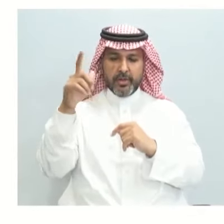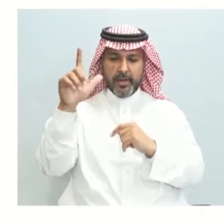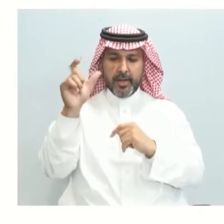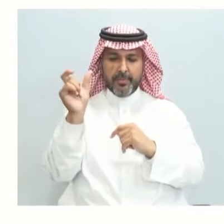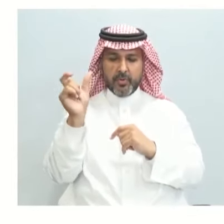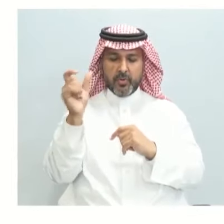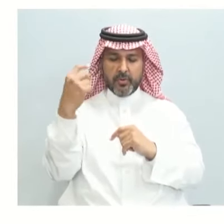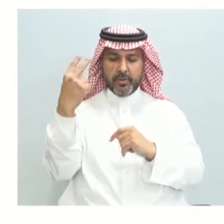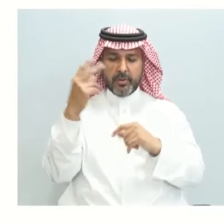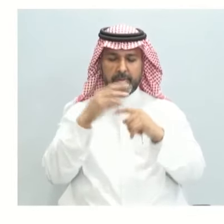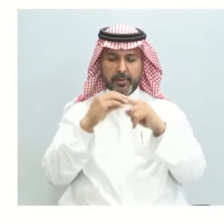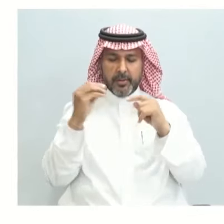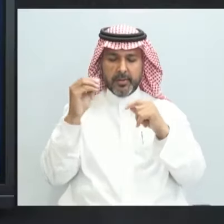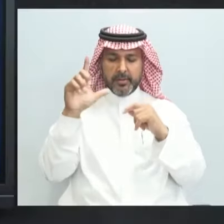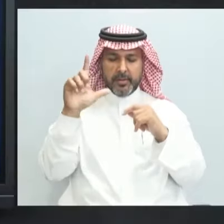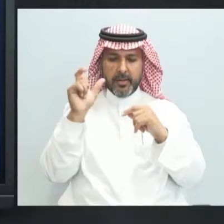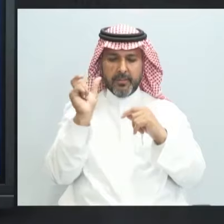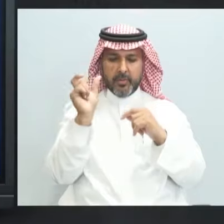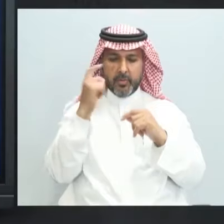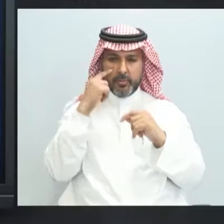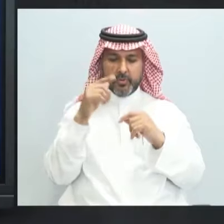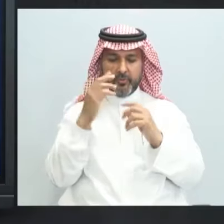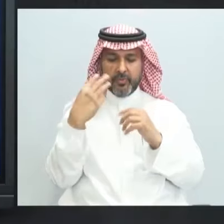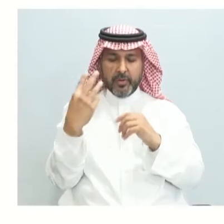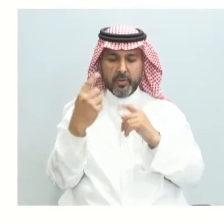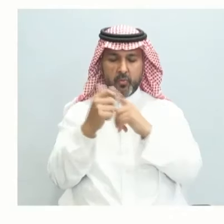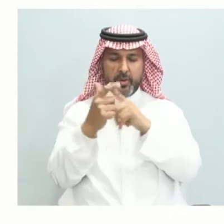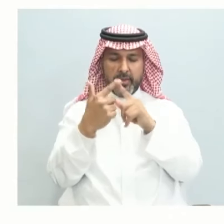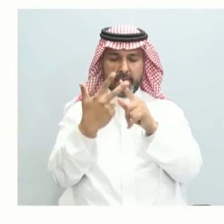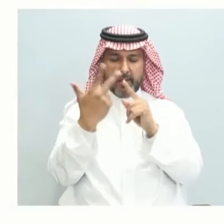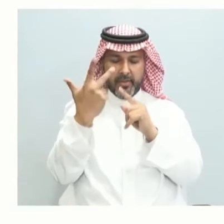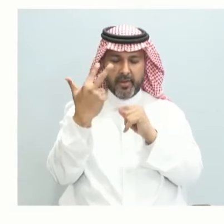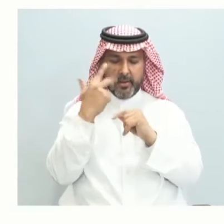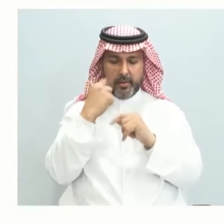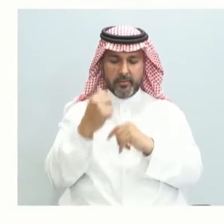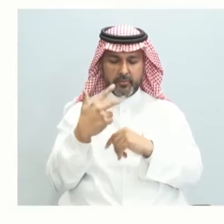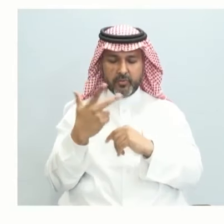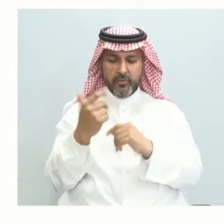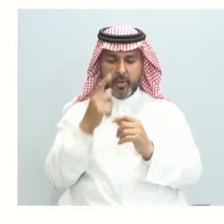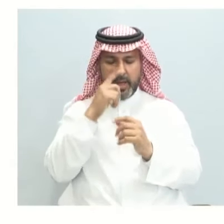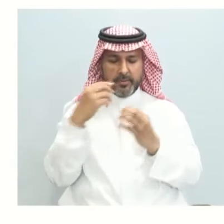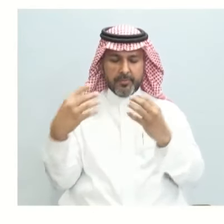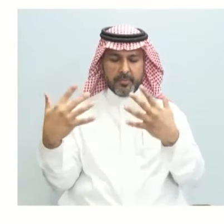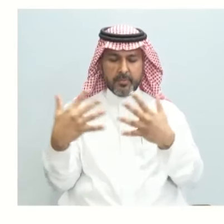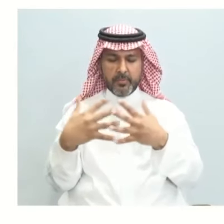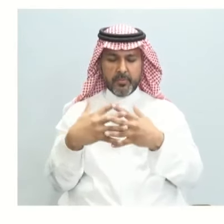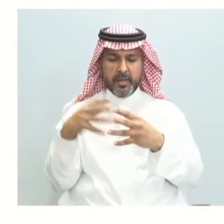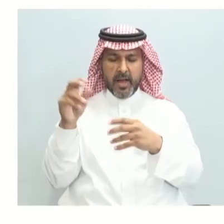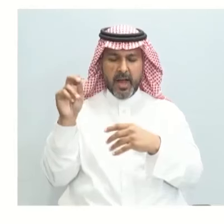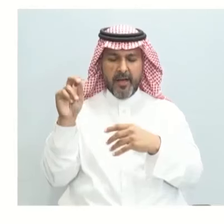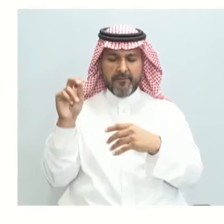ناقص لام نون ثلاثه حدود نحتاج اولا الى ايجاد القاسم المشترك الاكبر